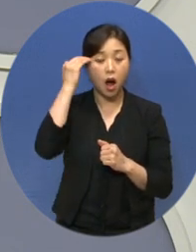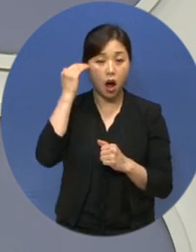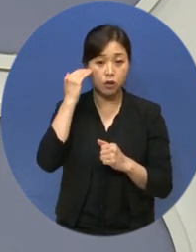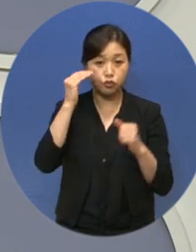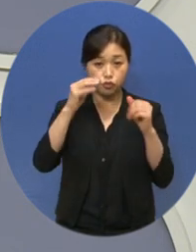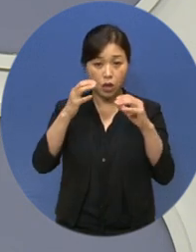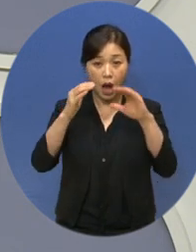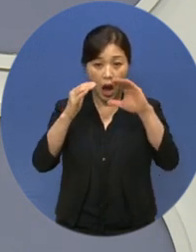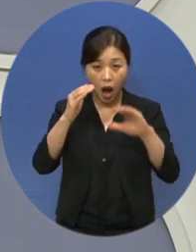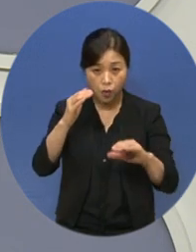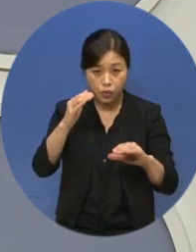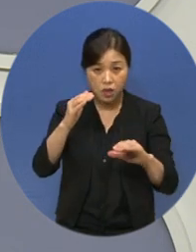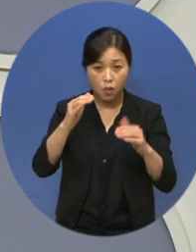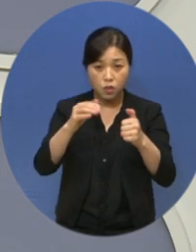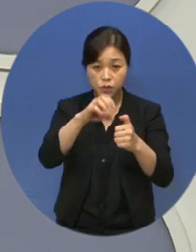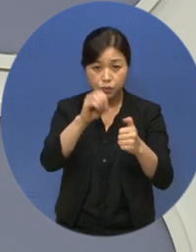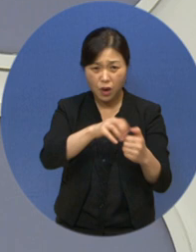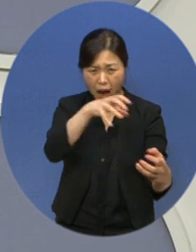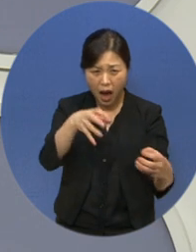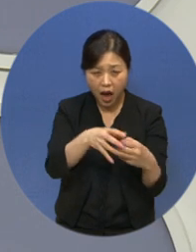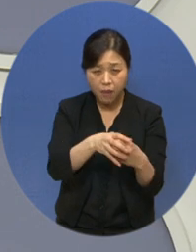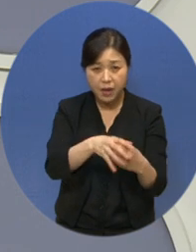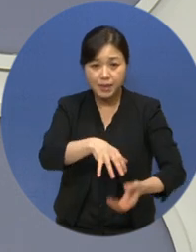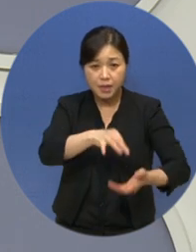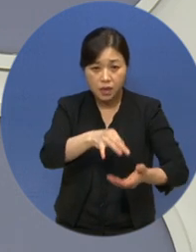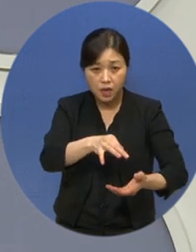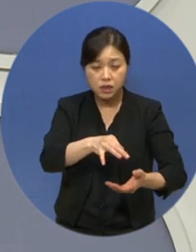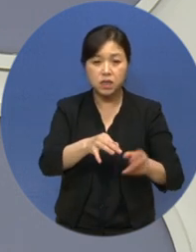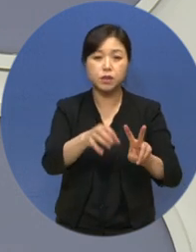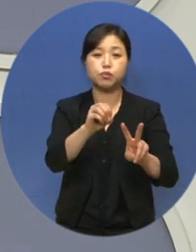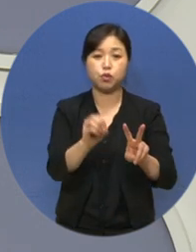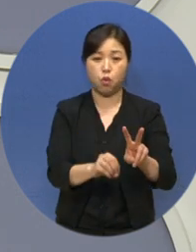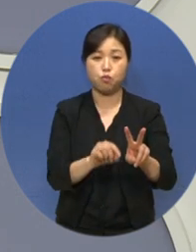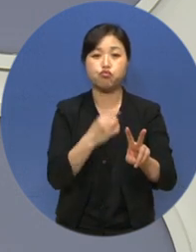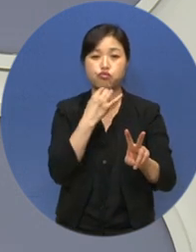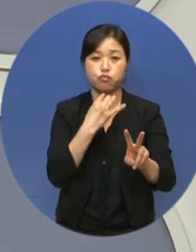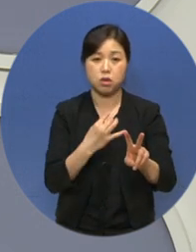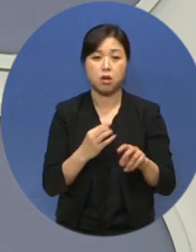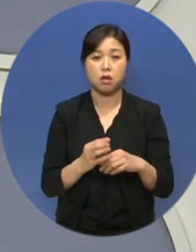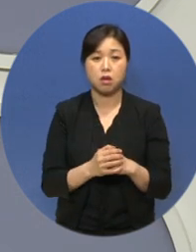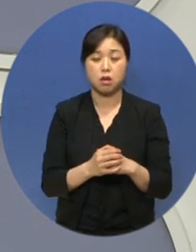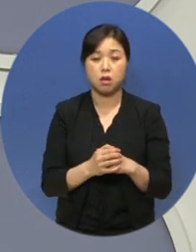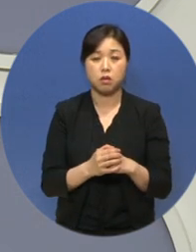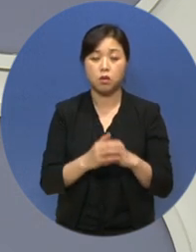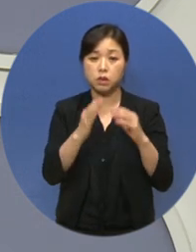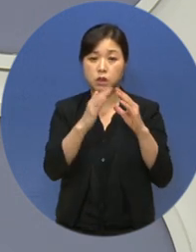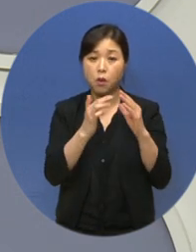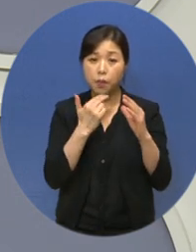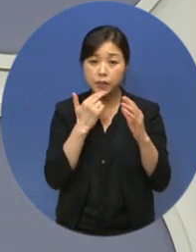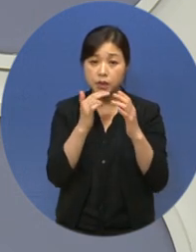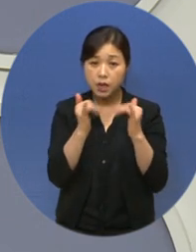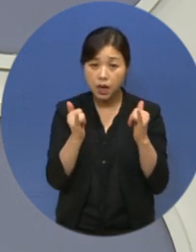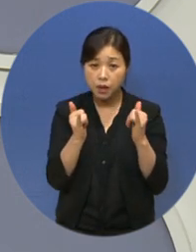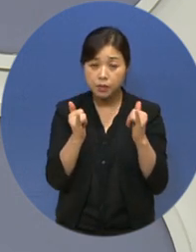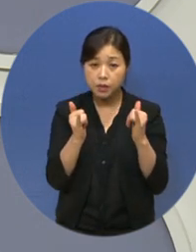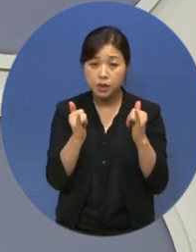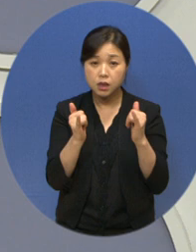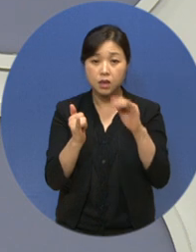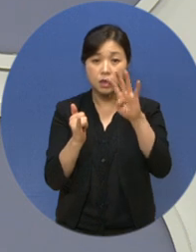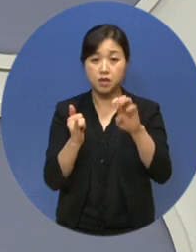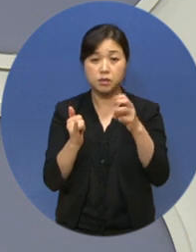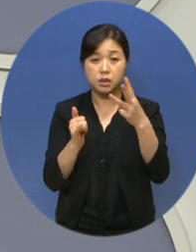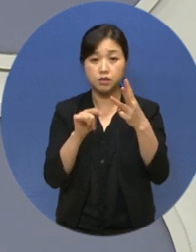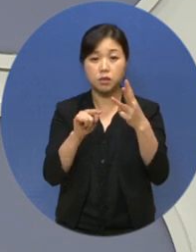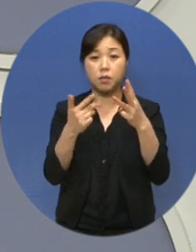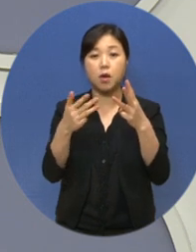50% 사람이 가지 총자산이 2% 정도에 불과합니다 4 거기다 무주택자 비리한 43.8% 가지는 뭐